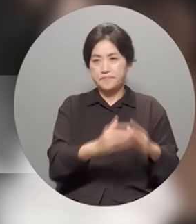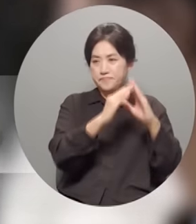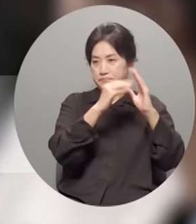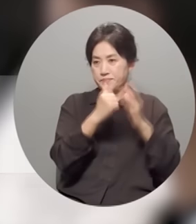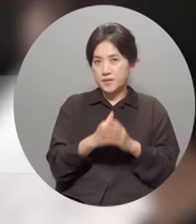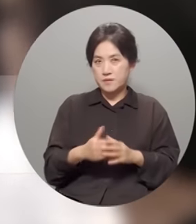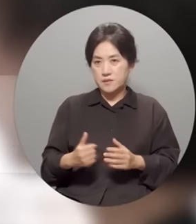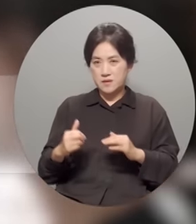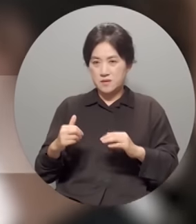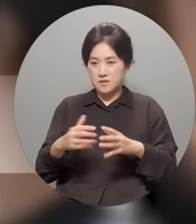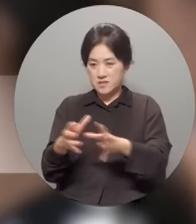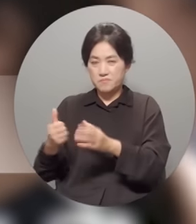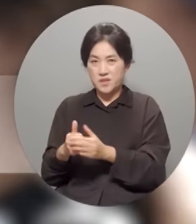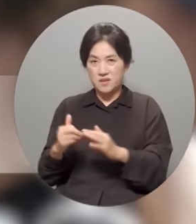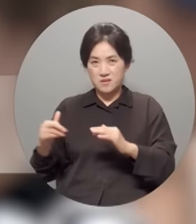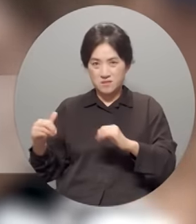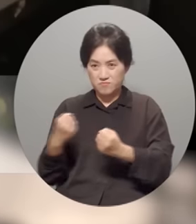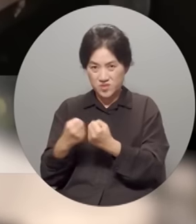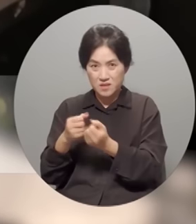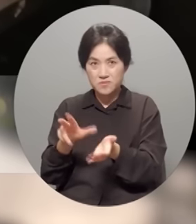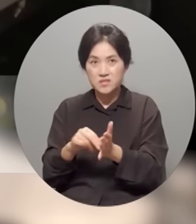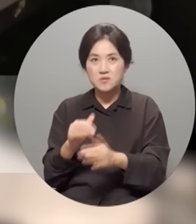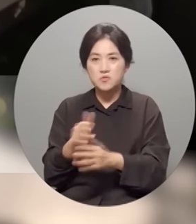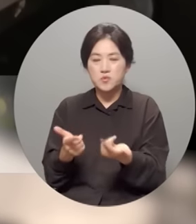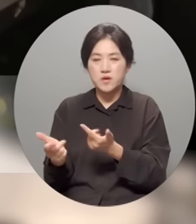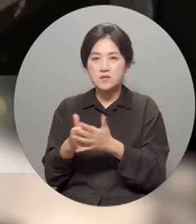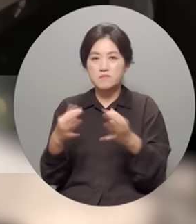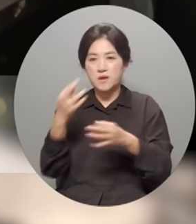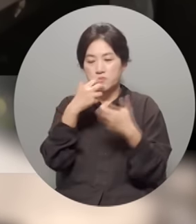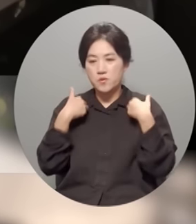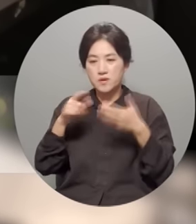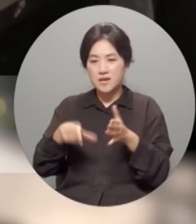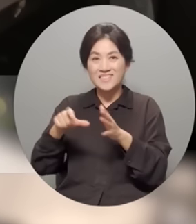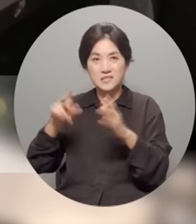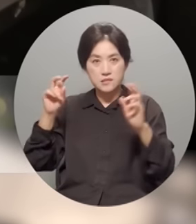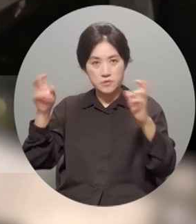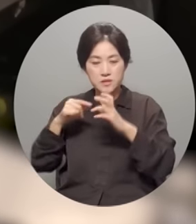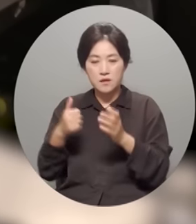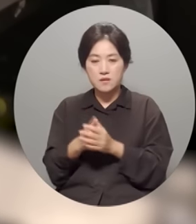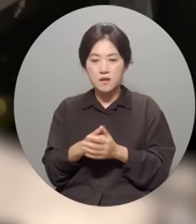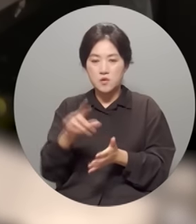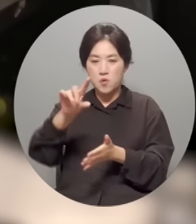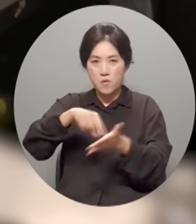집단 분쟁 조정에 나서기로 했고, 금감원은 카드사들을 상대로 소비자들의 환불 요구에